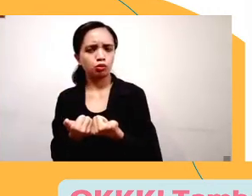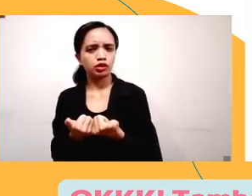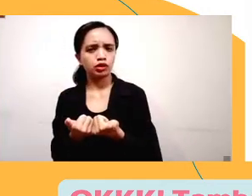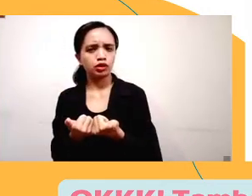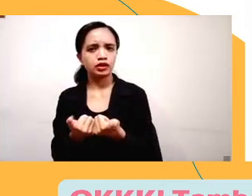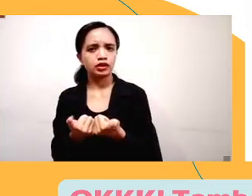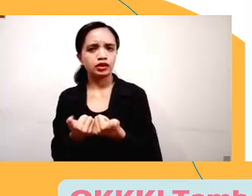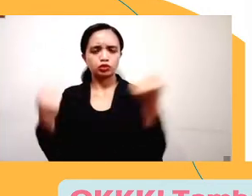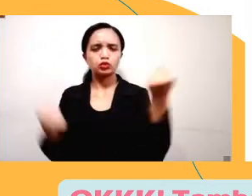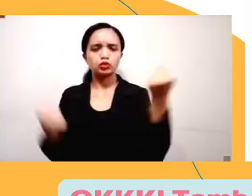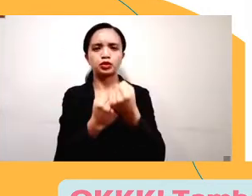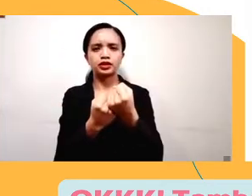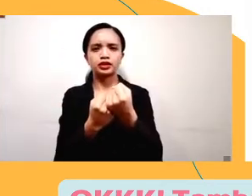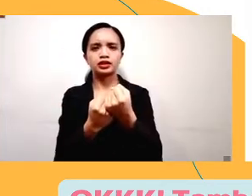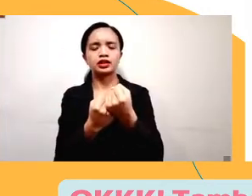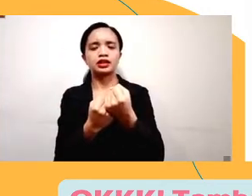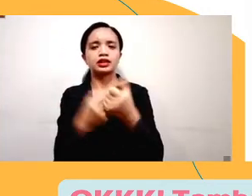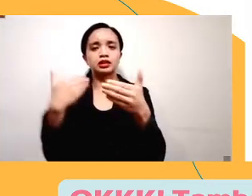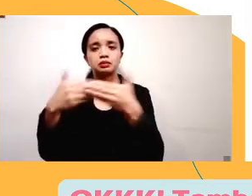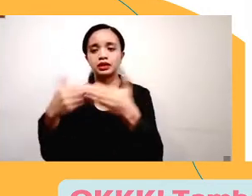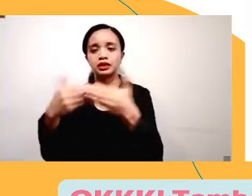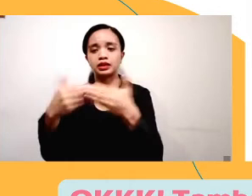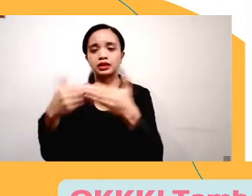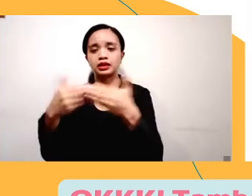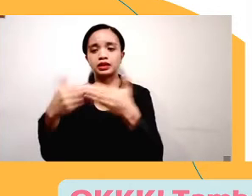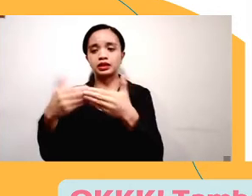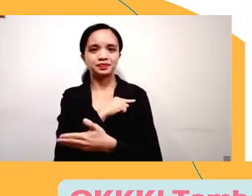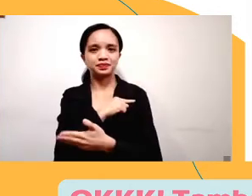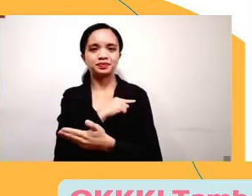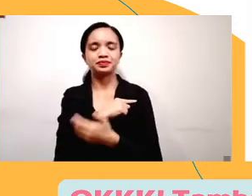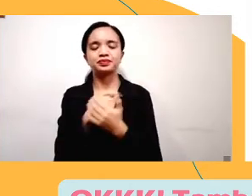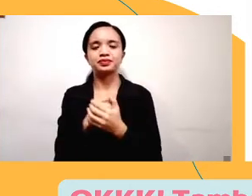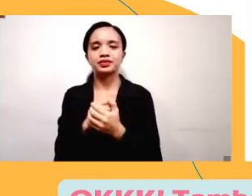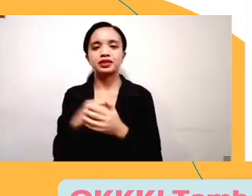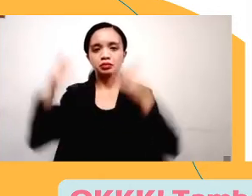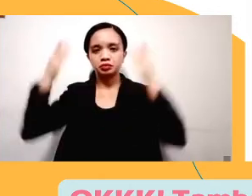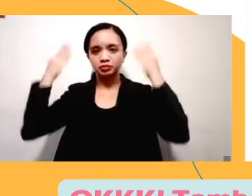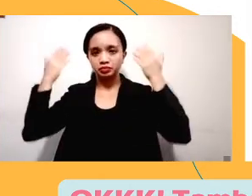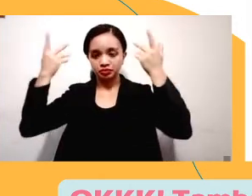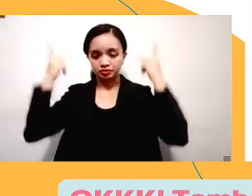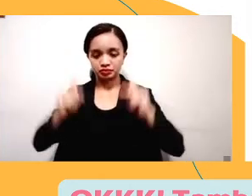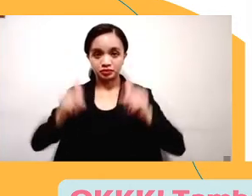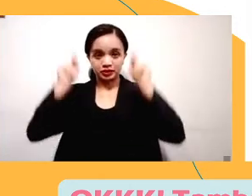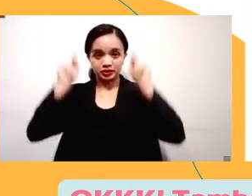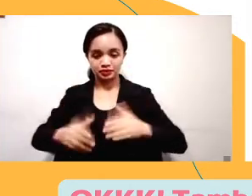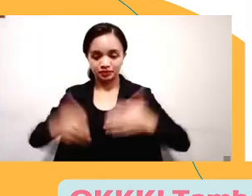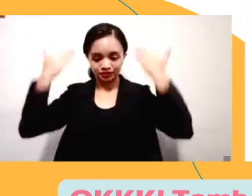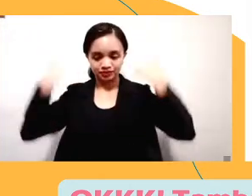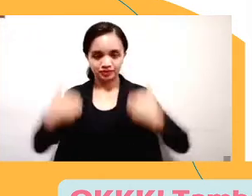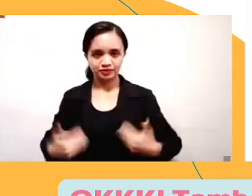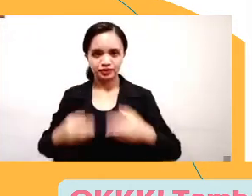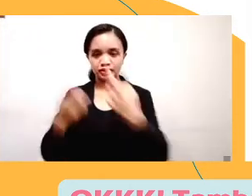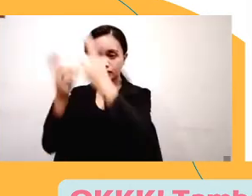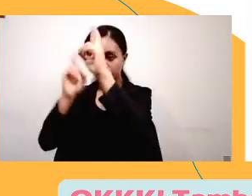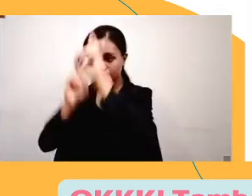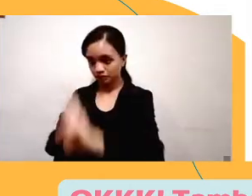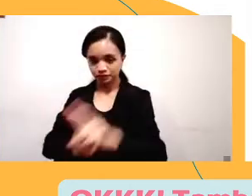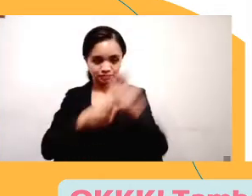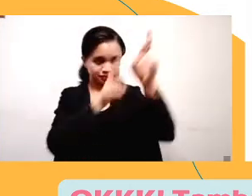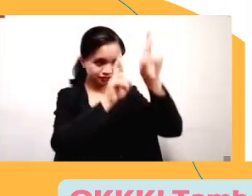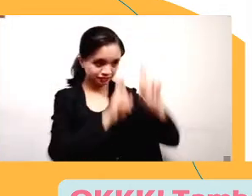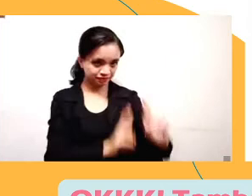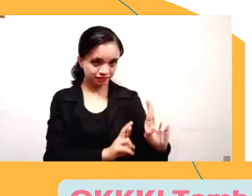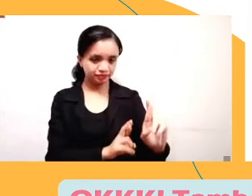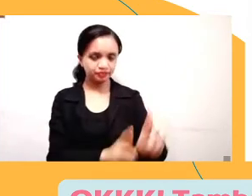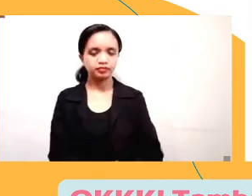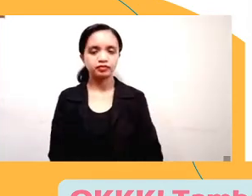mga causes na malapit sa ating puso, sa ating pagkatao, paniniwala, no, pagrespeto sa iba. Yan. Hindi